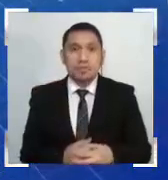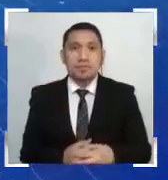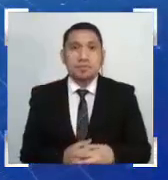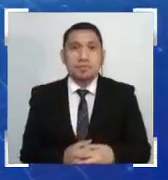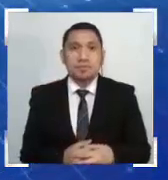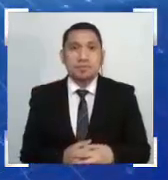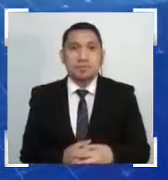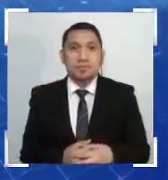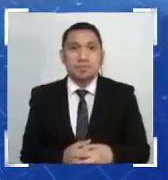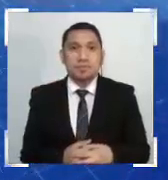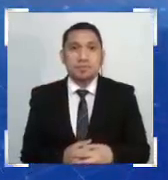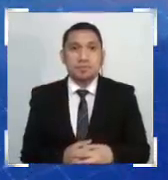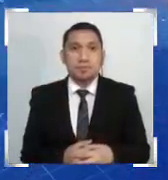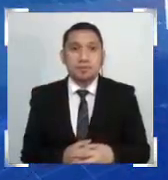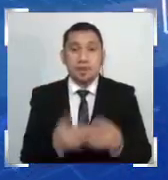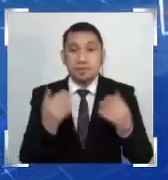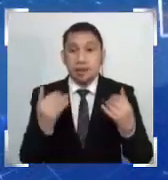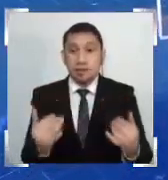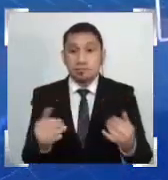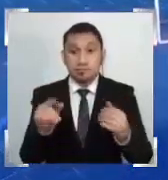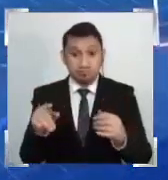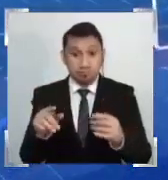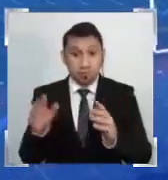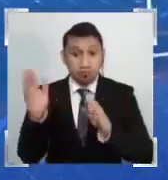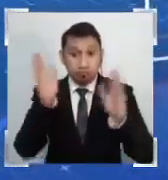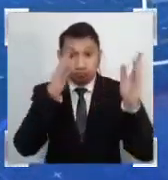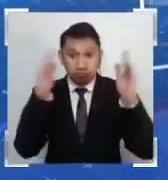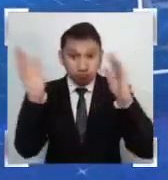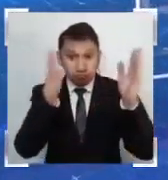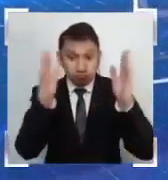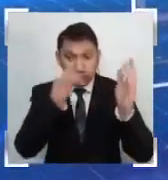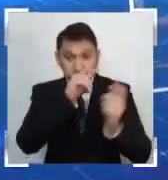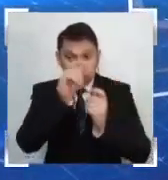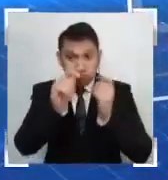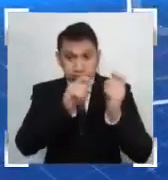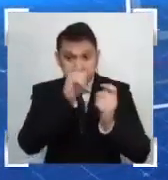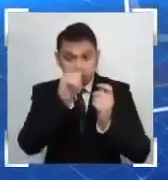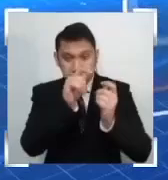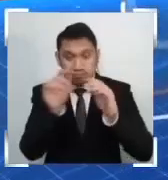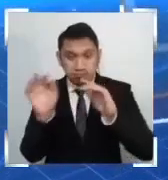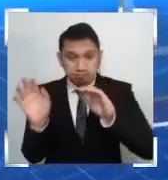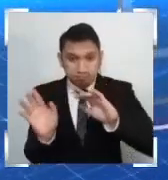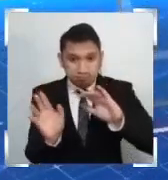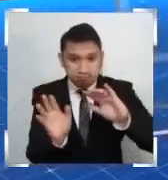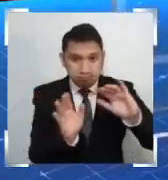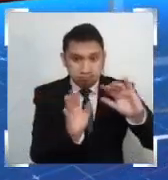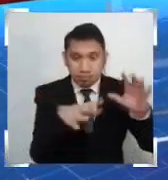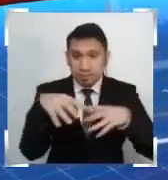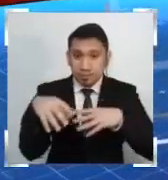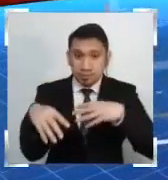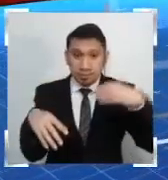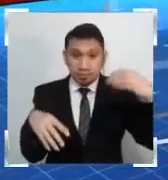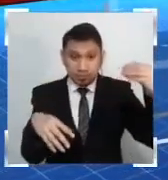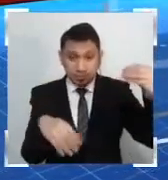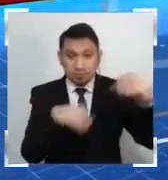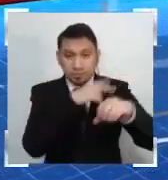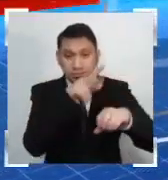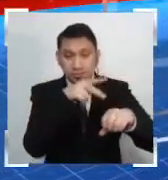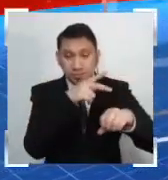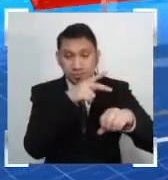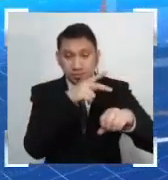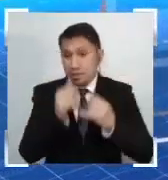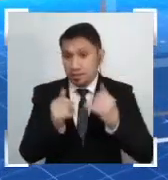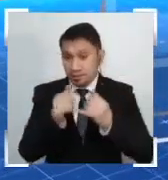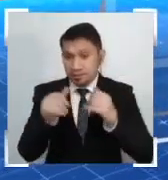Patuloy po na kumikilos papalayo sa Philippine Area of Responsibility ang bagyong Odette matapos na huling maglandfall sa Rojas,